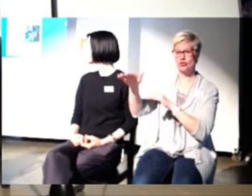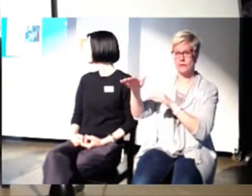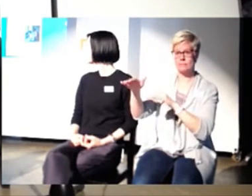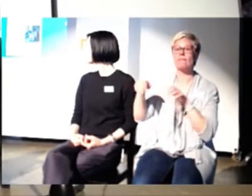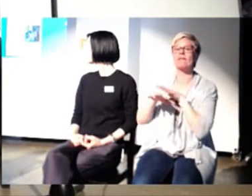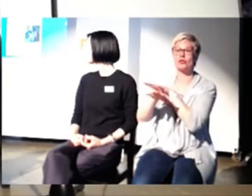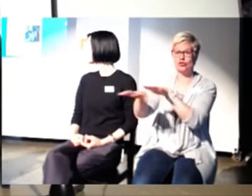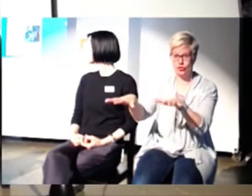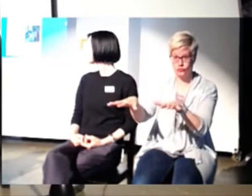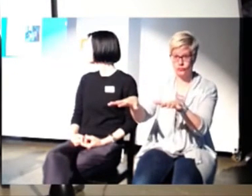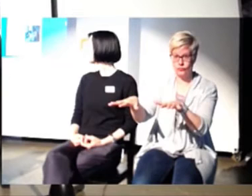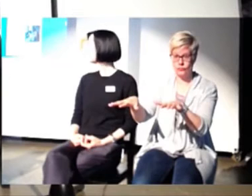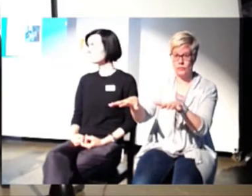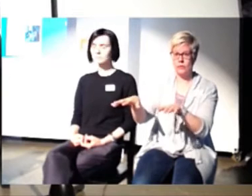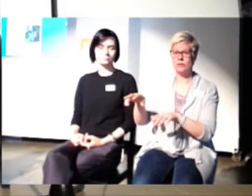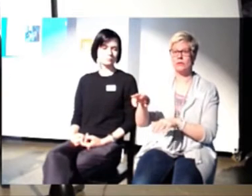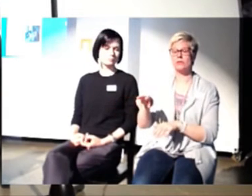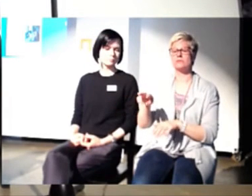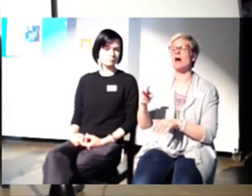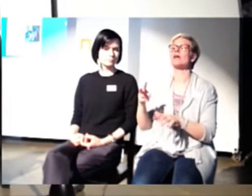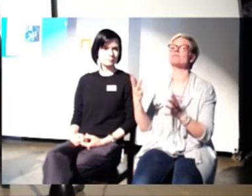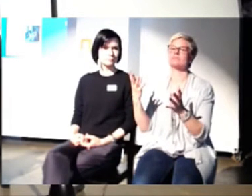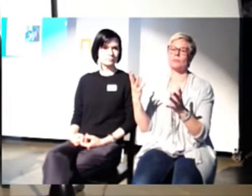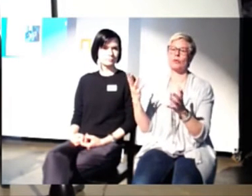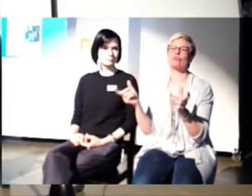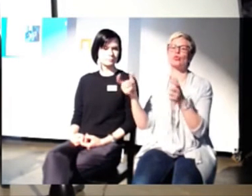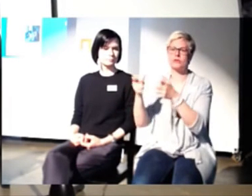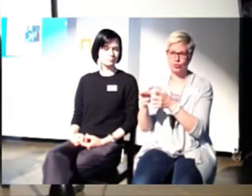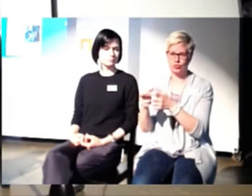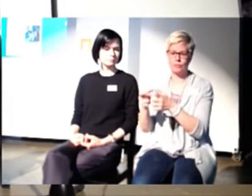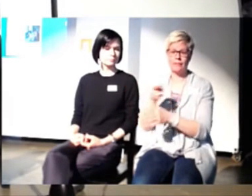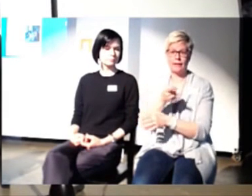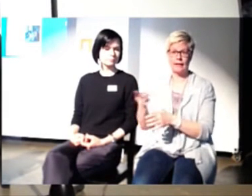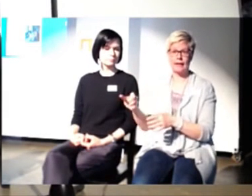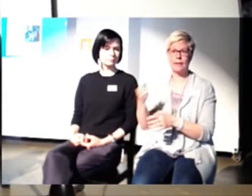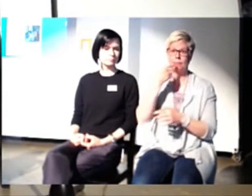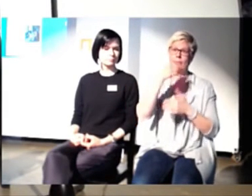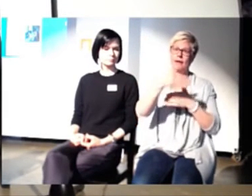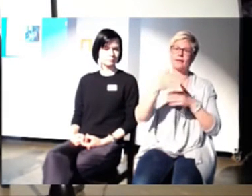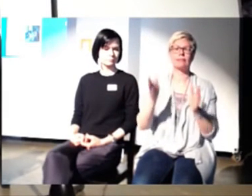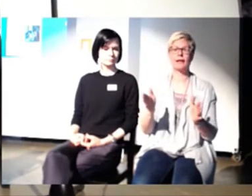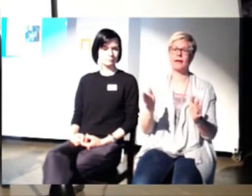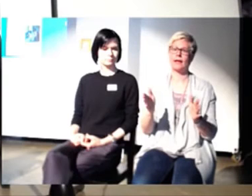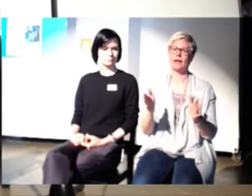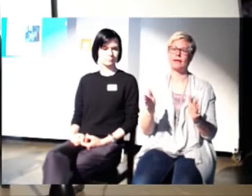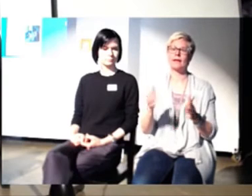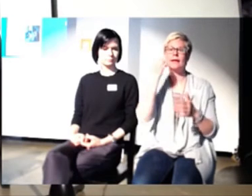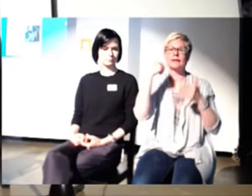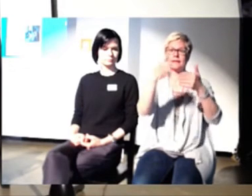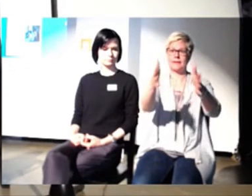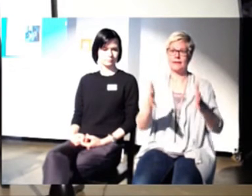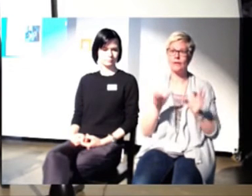verkosto tai yhdistys, niin he määrittelevät residenssin